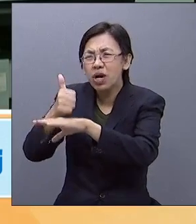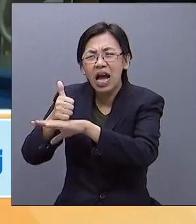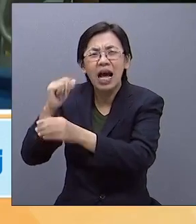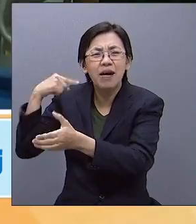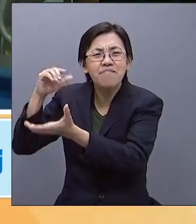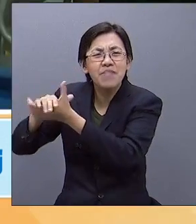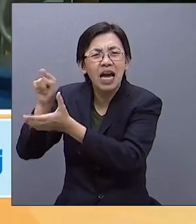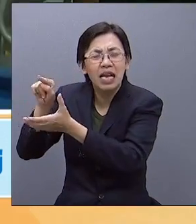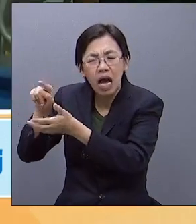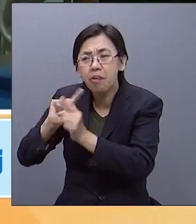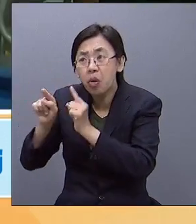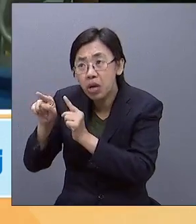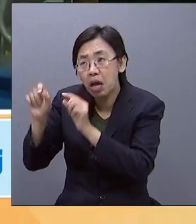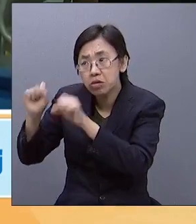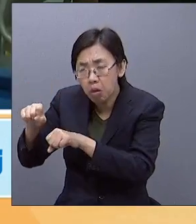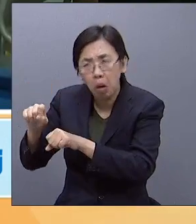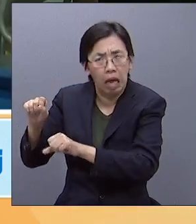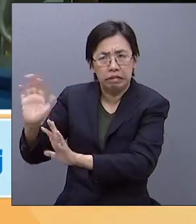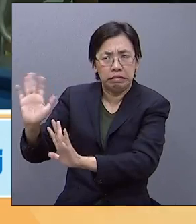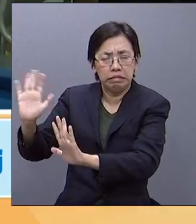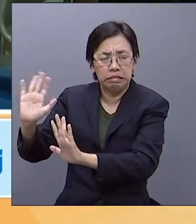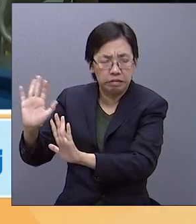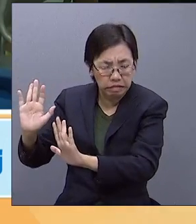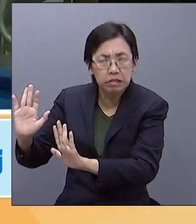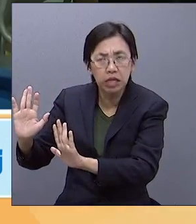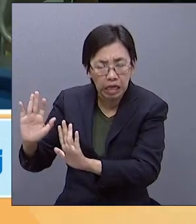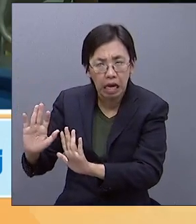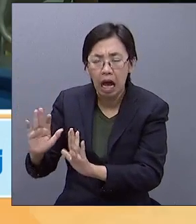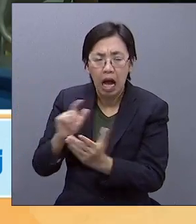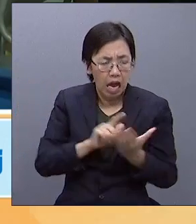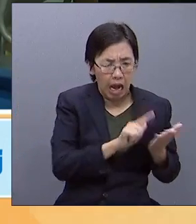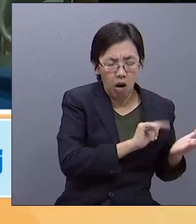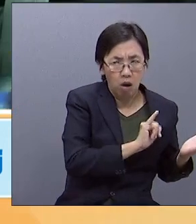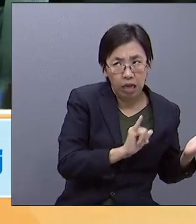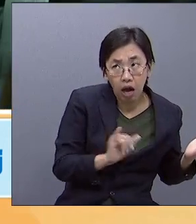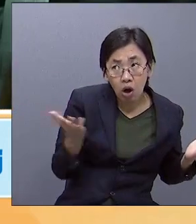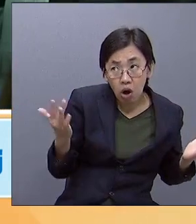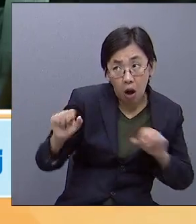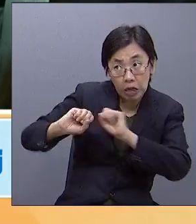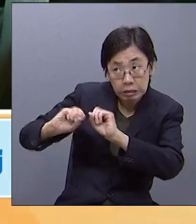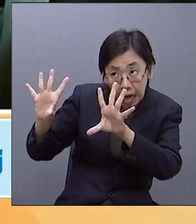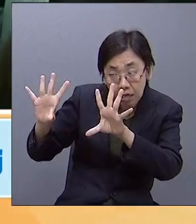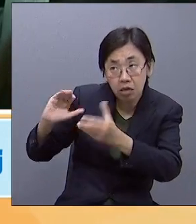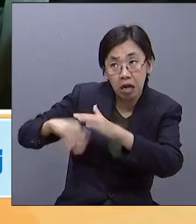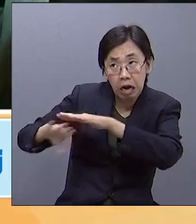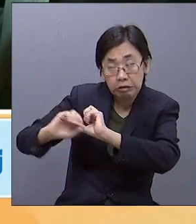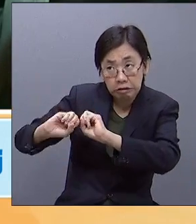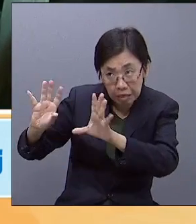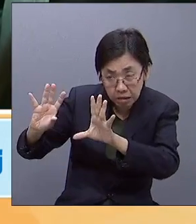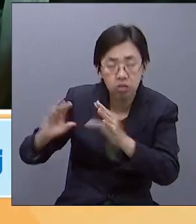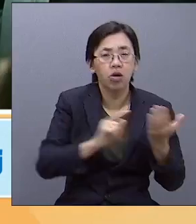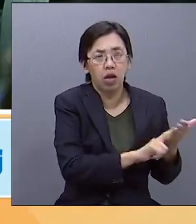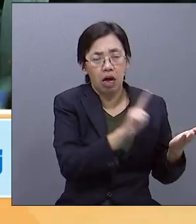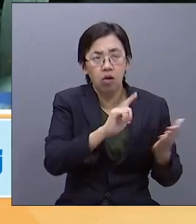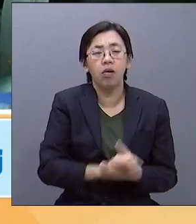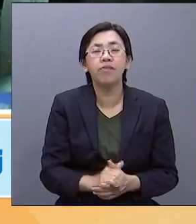ย่างนี้อย่าเพิ่งลาออกนะครับเพื่อความชัวร์ตรงนี้นะครับส่วนในจ้างเนี่ยนะครับจะรับคนเนี่ยผมว่าคุณมีเว